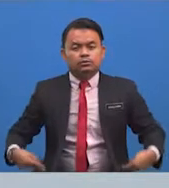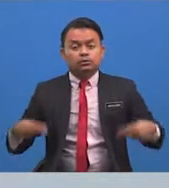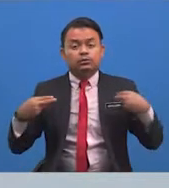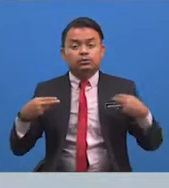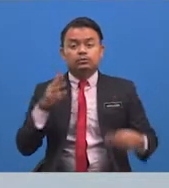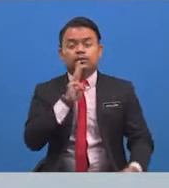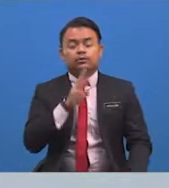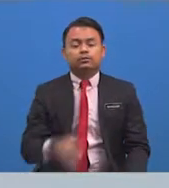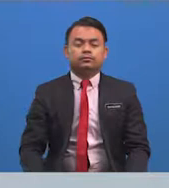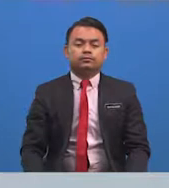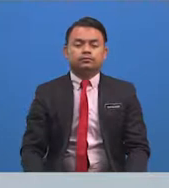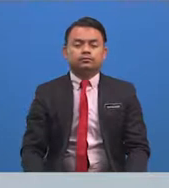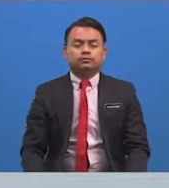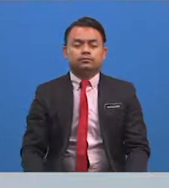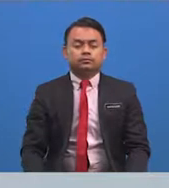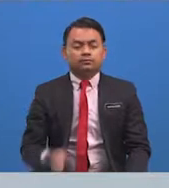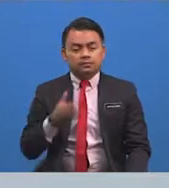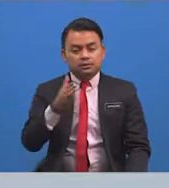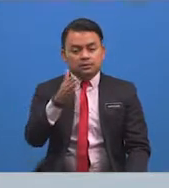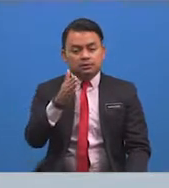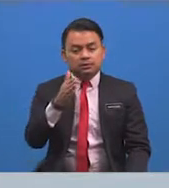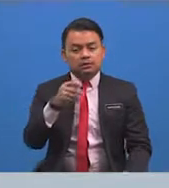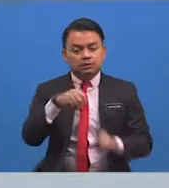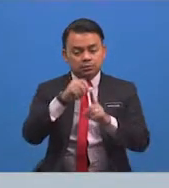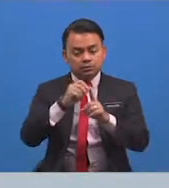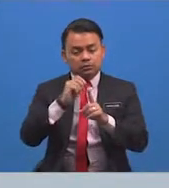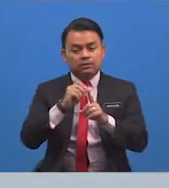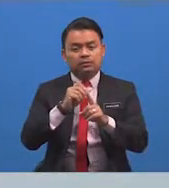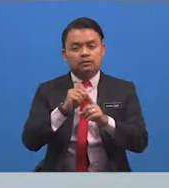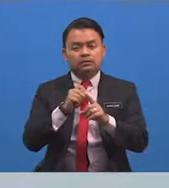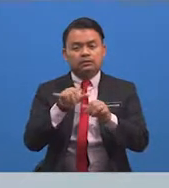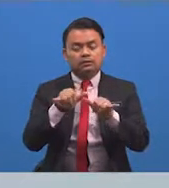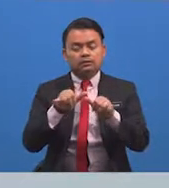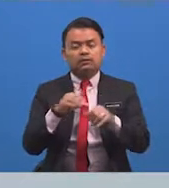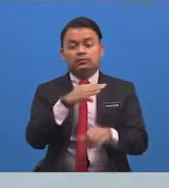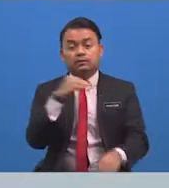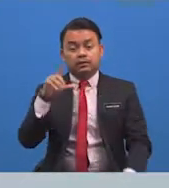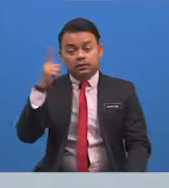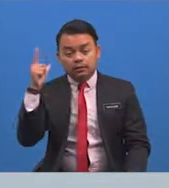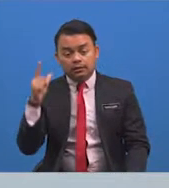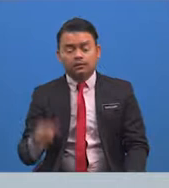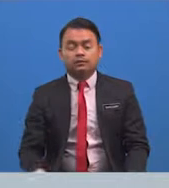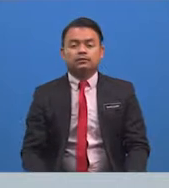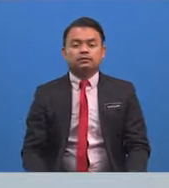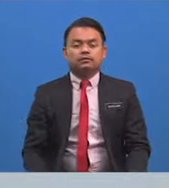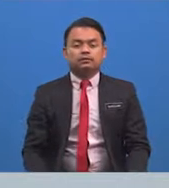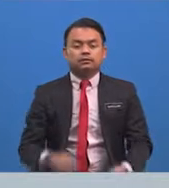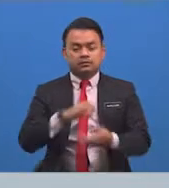menyebabkan makanan laut seperti ikan, udang, ketam dan lain-lain boleh